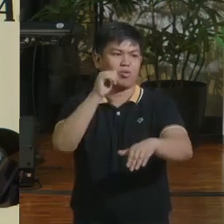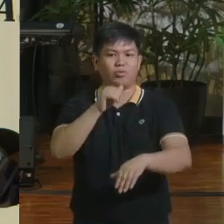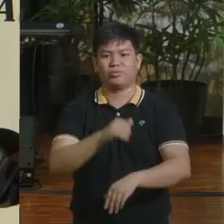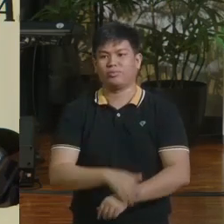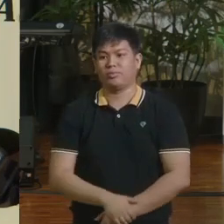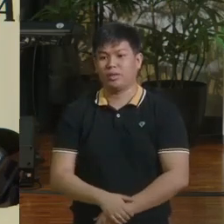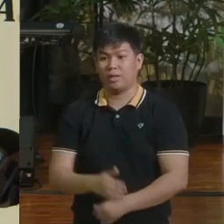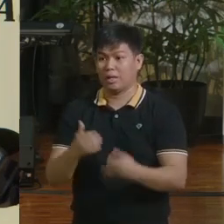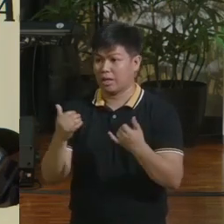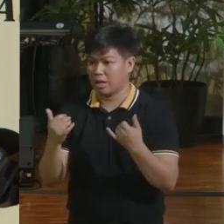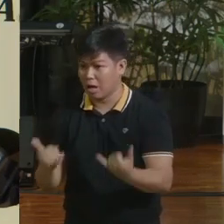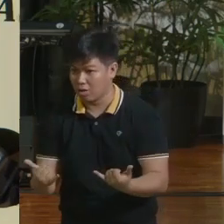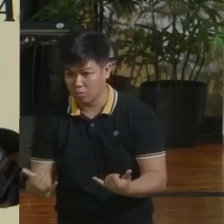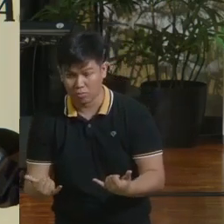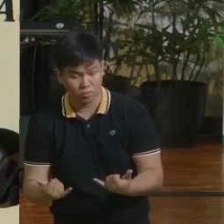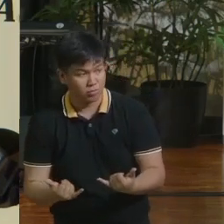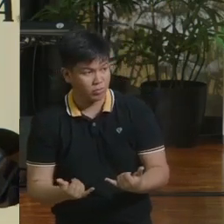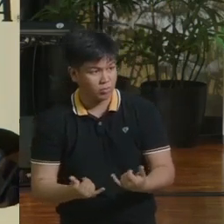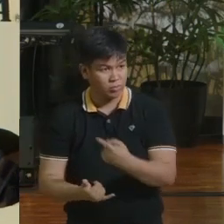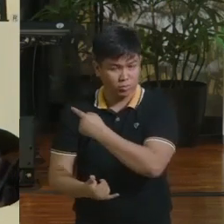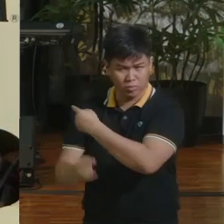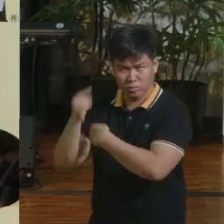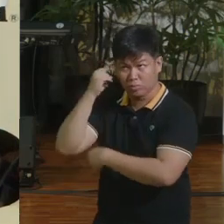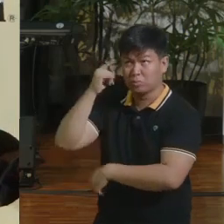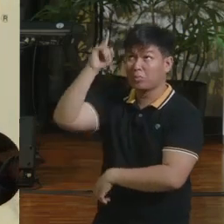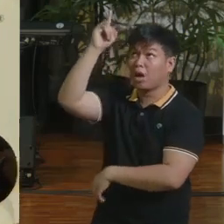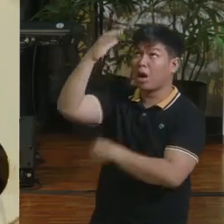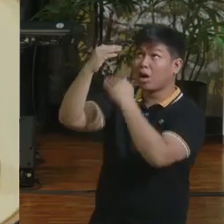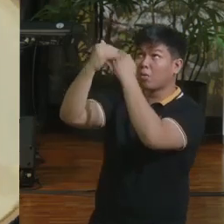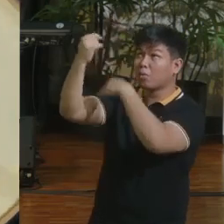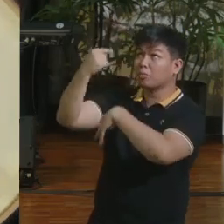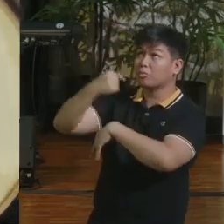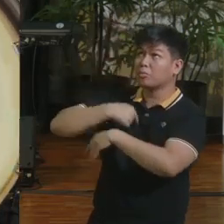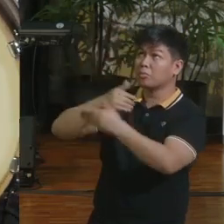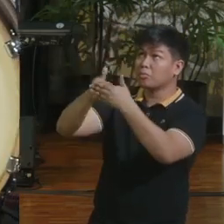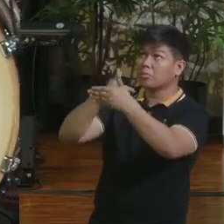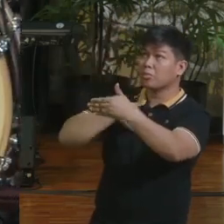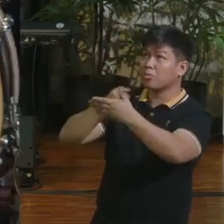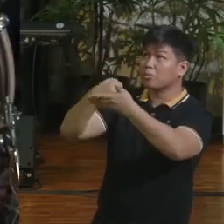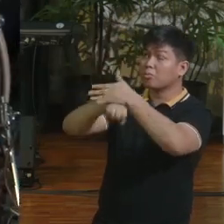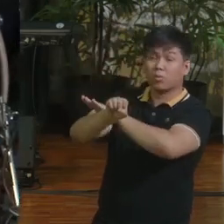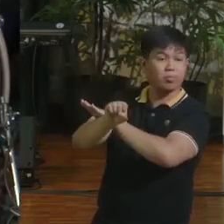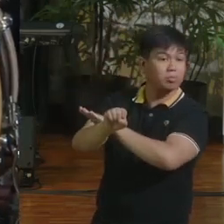Inisip ko sa sarili ko, ako kaya tinawag ng Panginoon bago pa ako ipanganak.